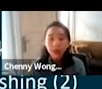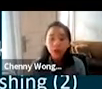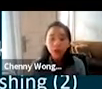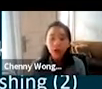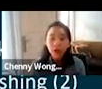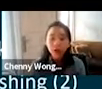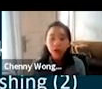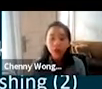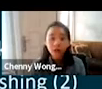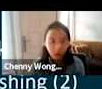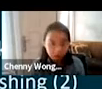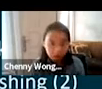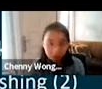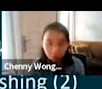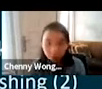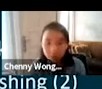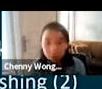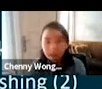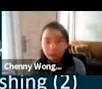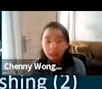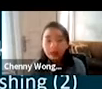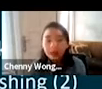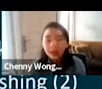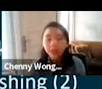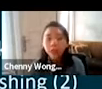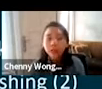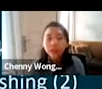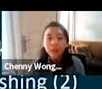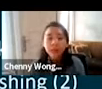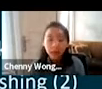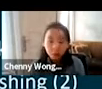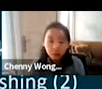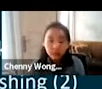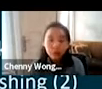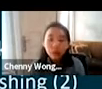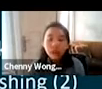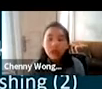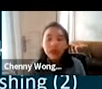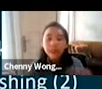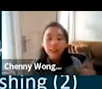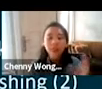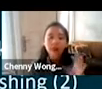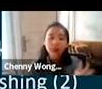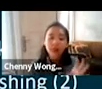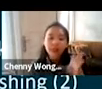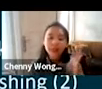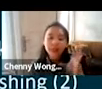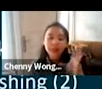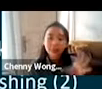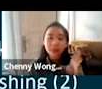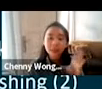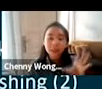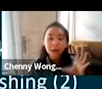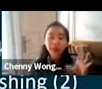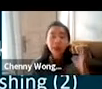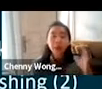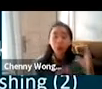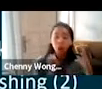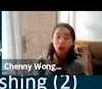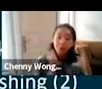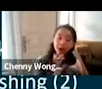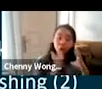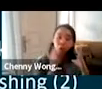label dan iklan itu tidak harus benar dan tidak boleh menyesatkan dan juga setiap iklan wajib memuat keterangan secara benar dan tidak menyesatkan